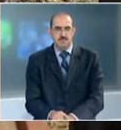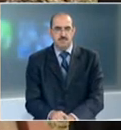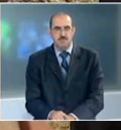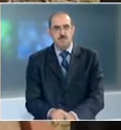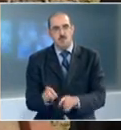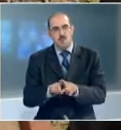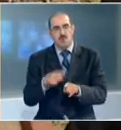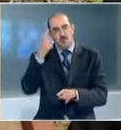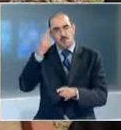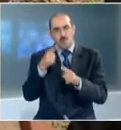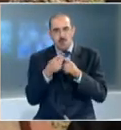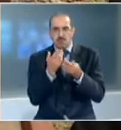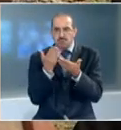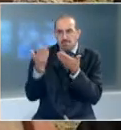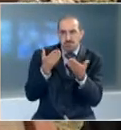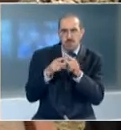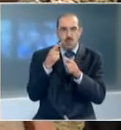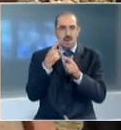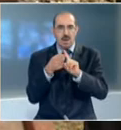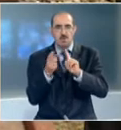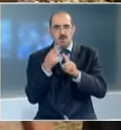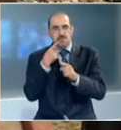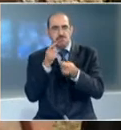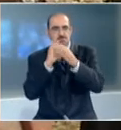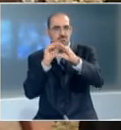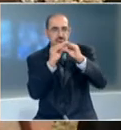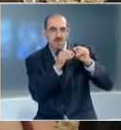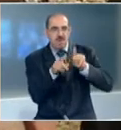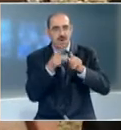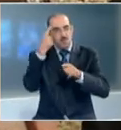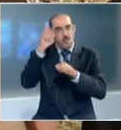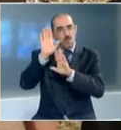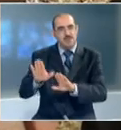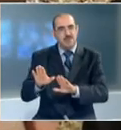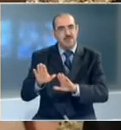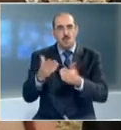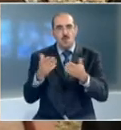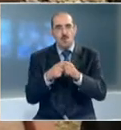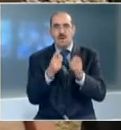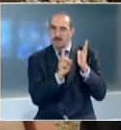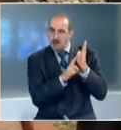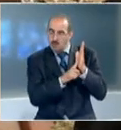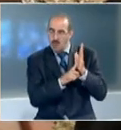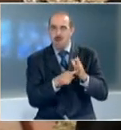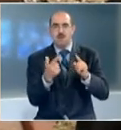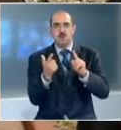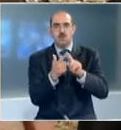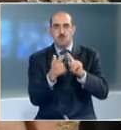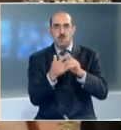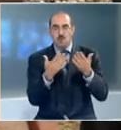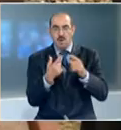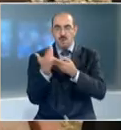بالمعاملة ديالو أن يكون يحافظ على أولا على القوانين وكذلك